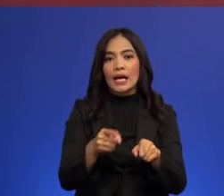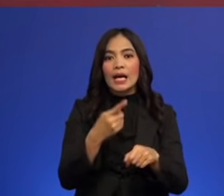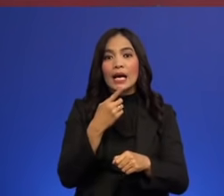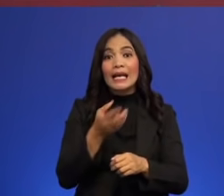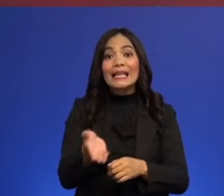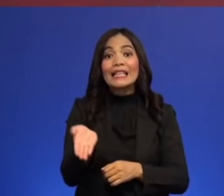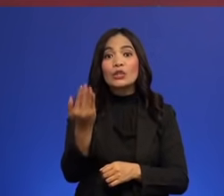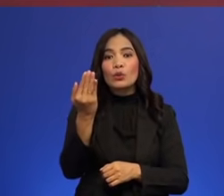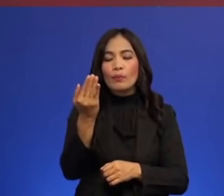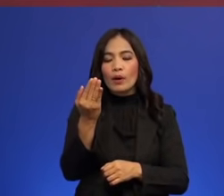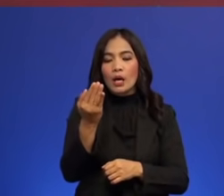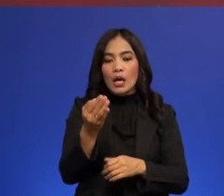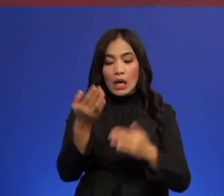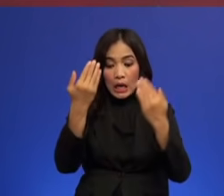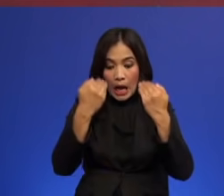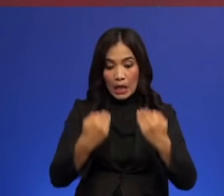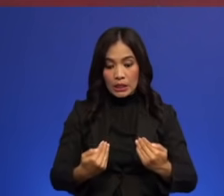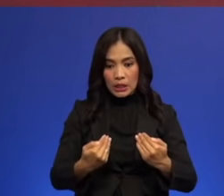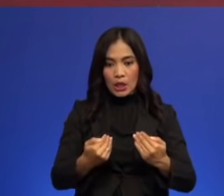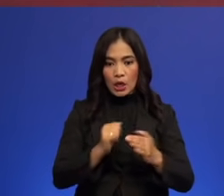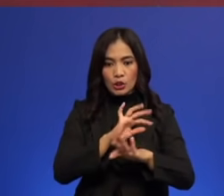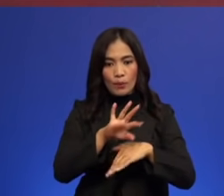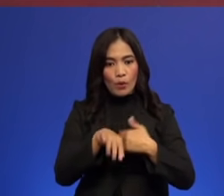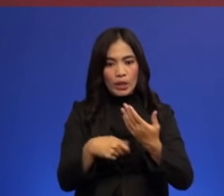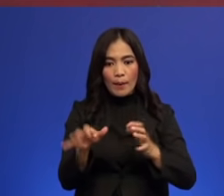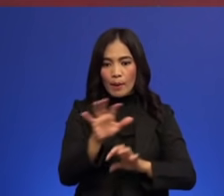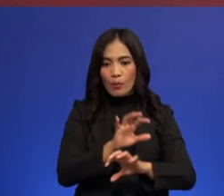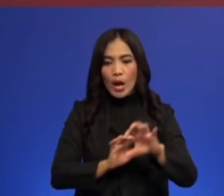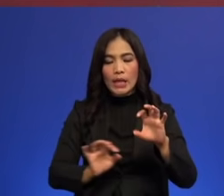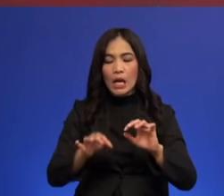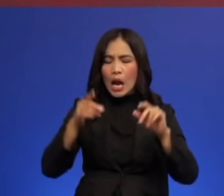berhati-hati dalam sikap dan perbuatan.